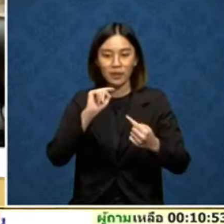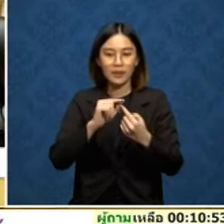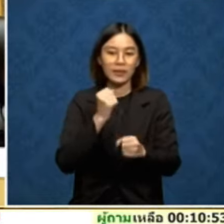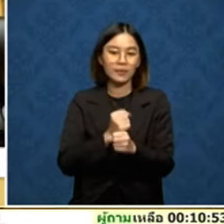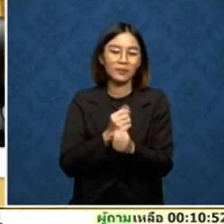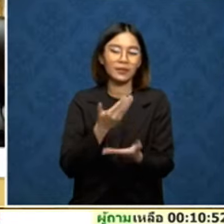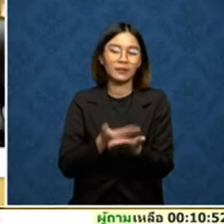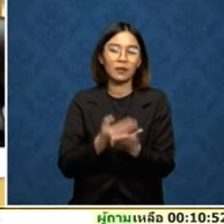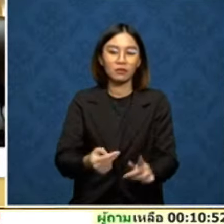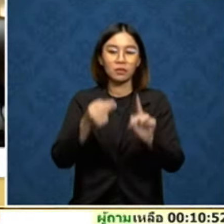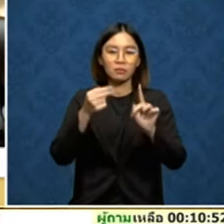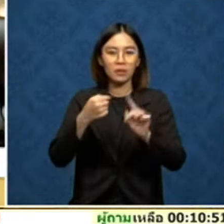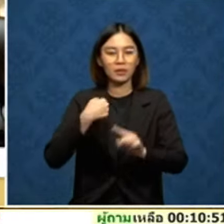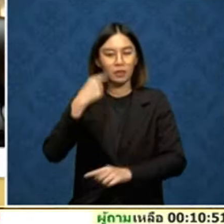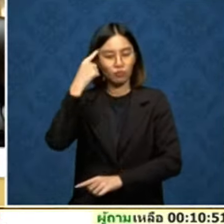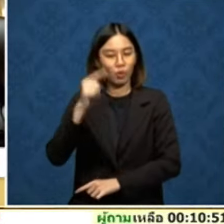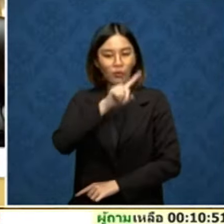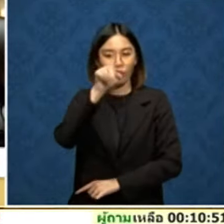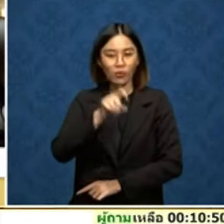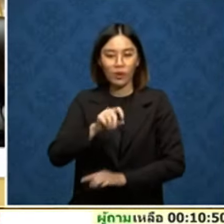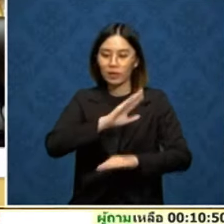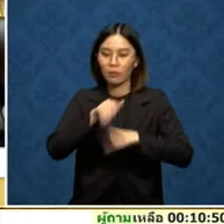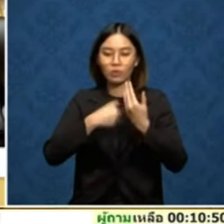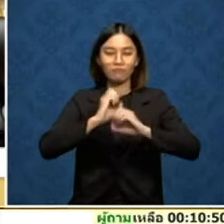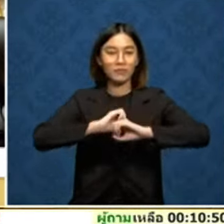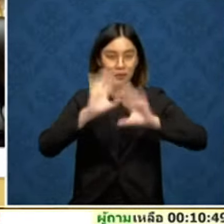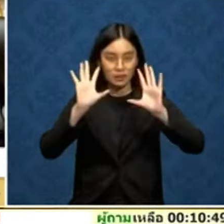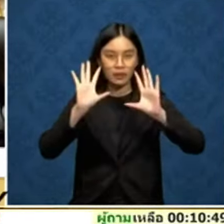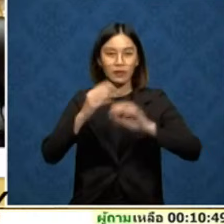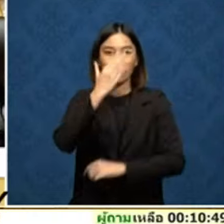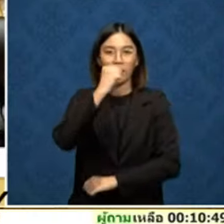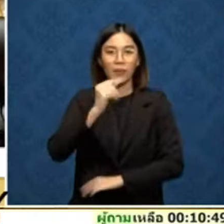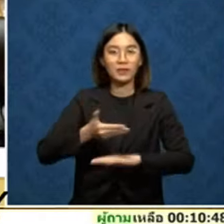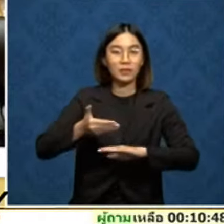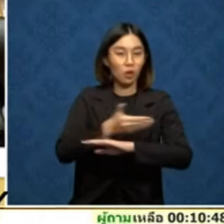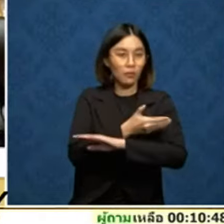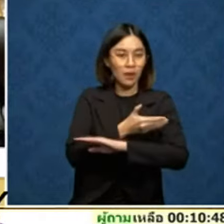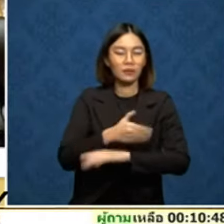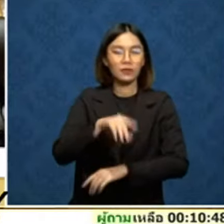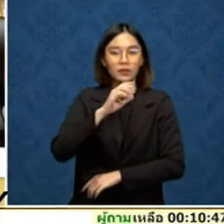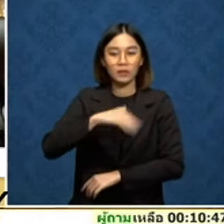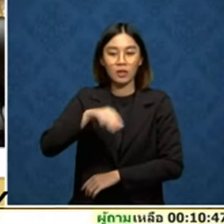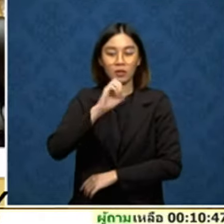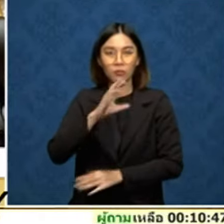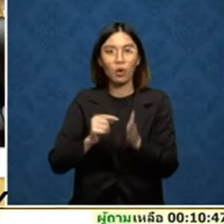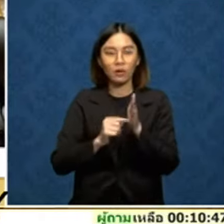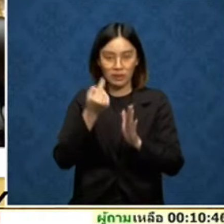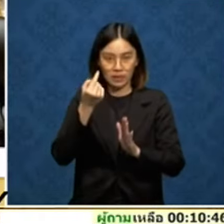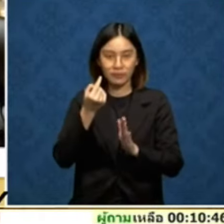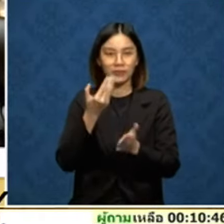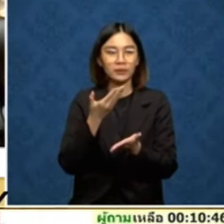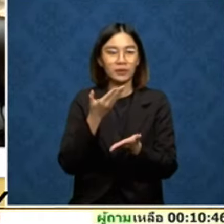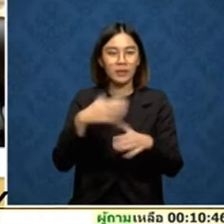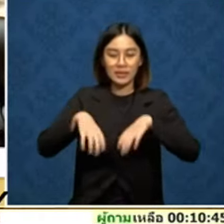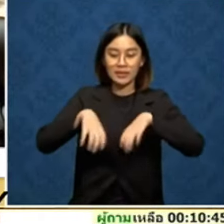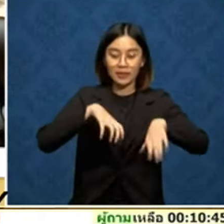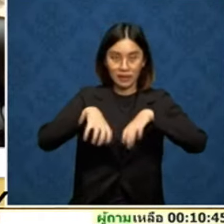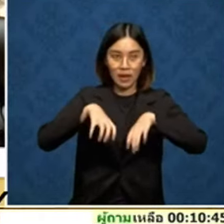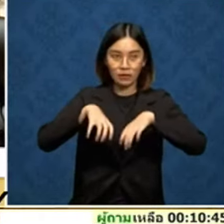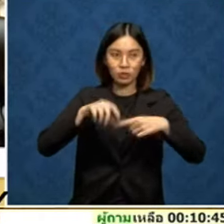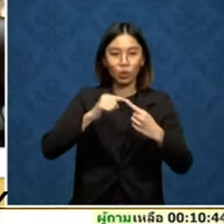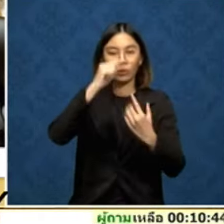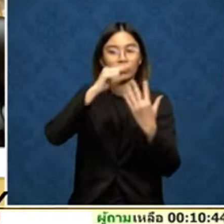Wallet ก็ทำให้ปริศนาทุกอย่างกระจ่างขึ้นนะคะเพราะว่าที่ผ่านมานะที่ท่านเริ่มบริหารราช